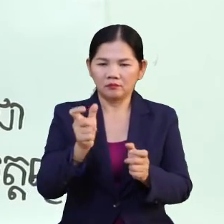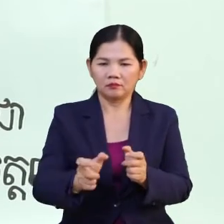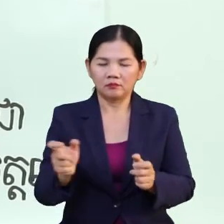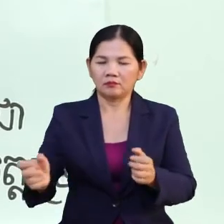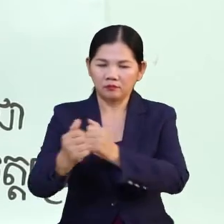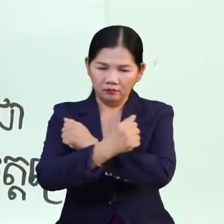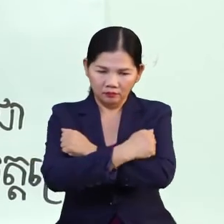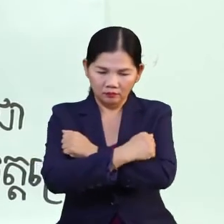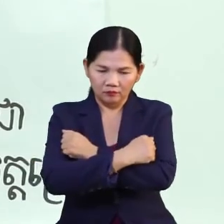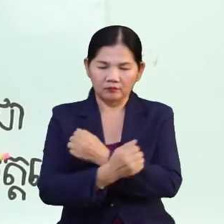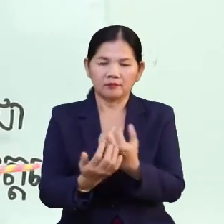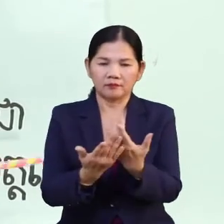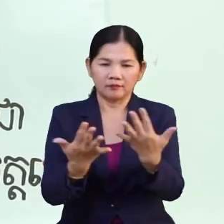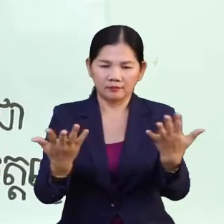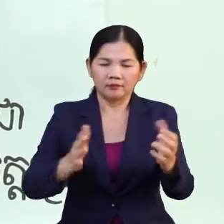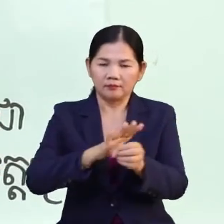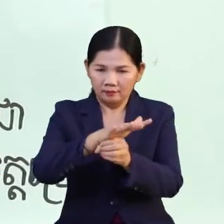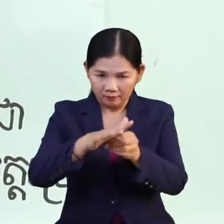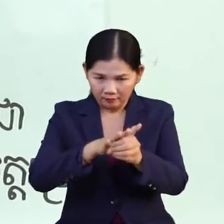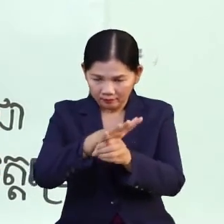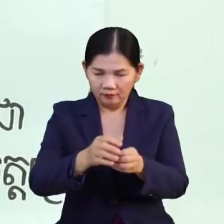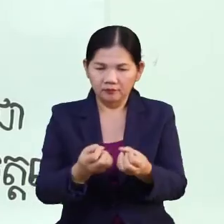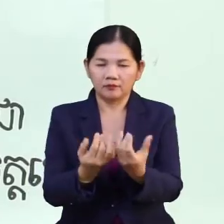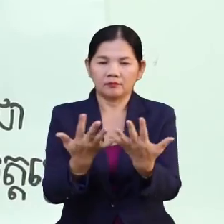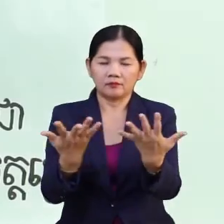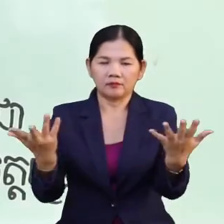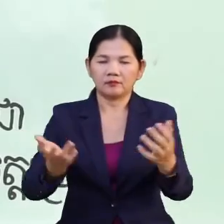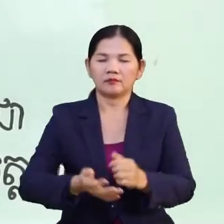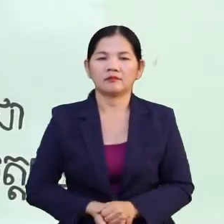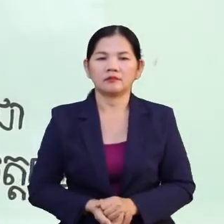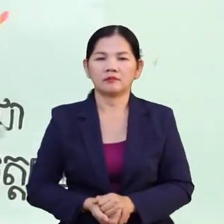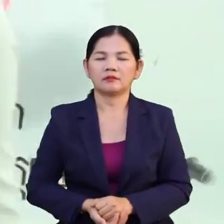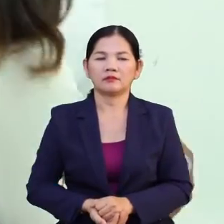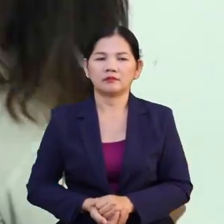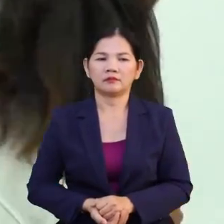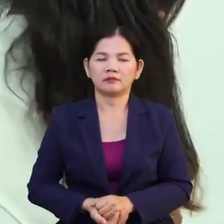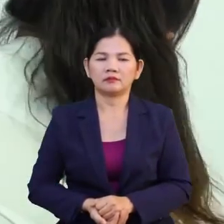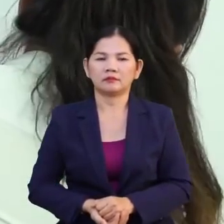ឡាញ់ចូលចិត្តច្រើនចា